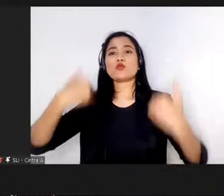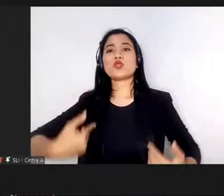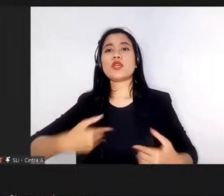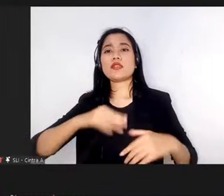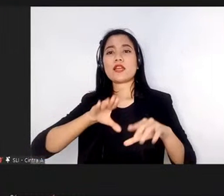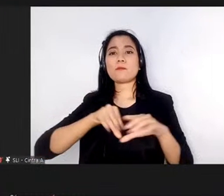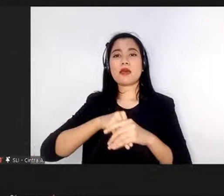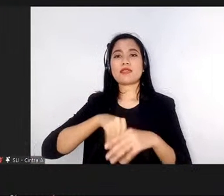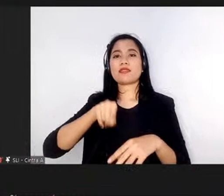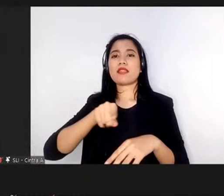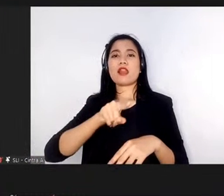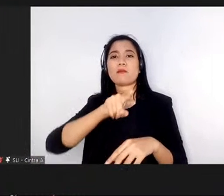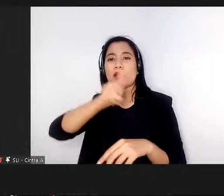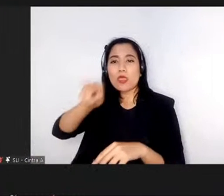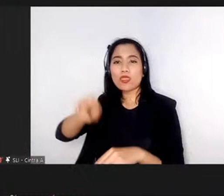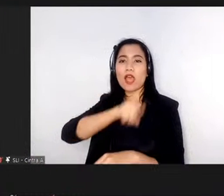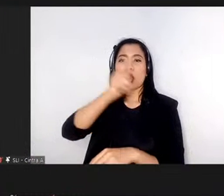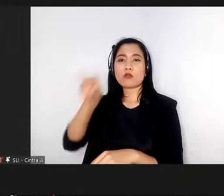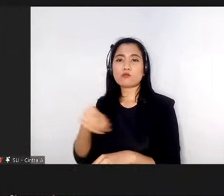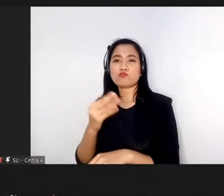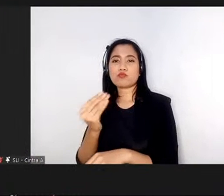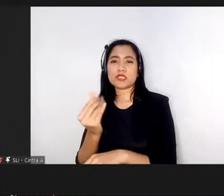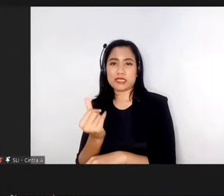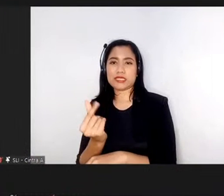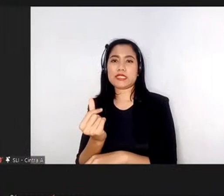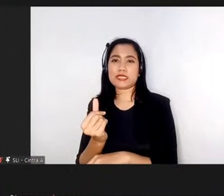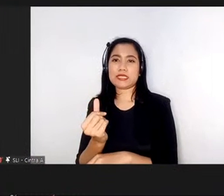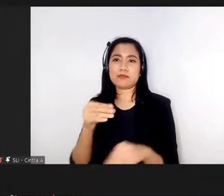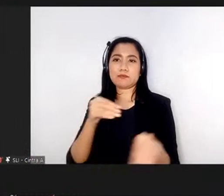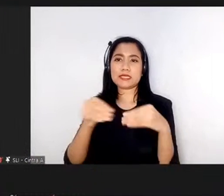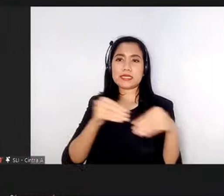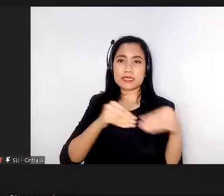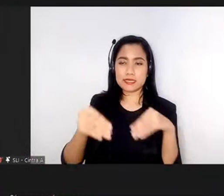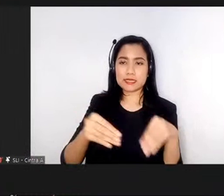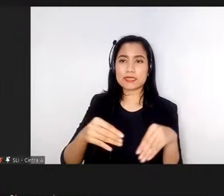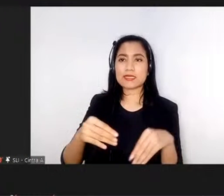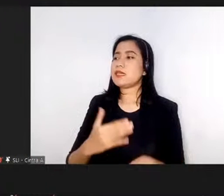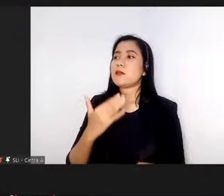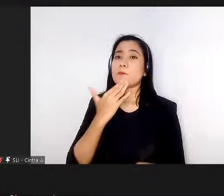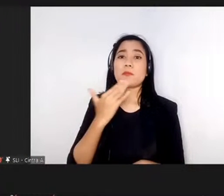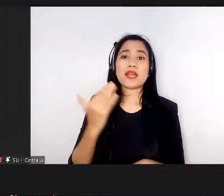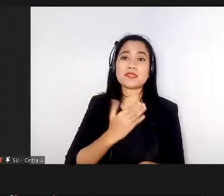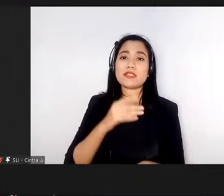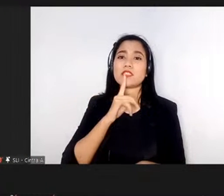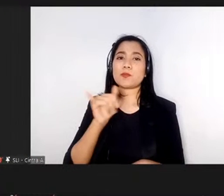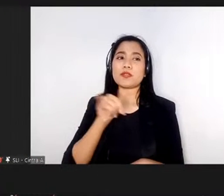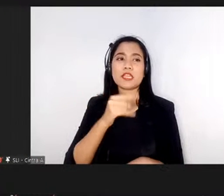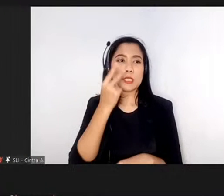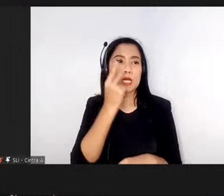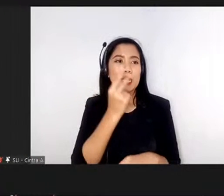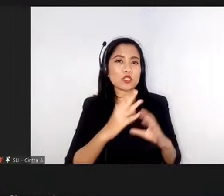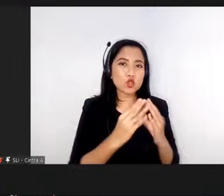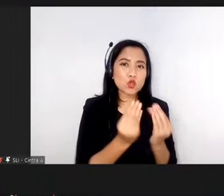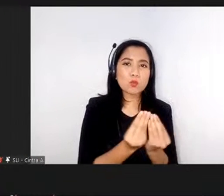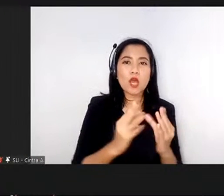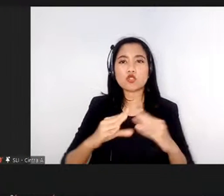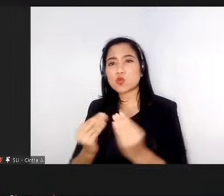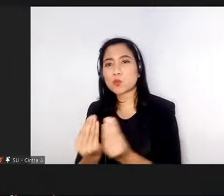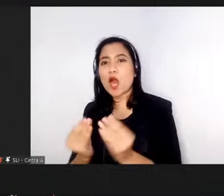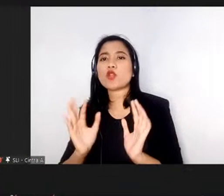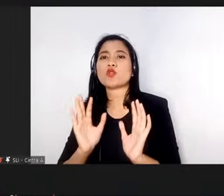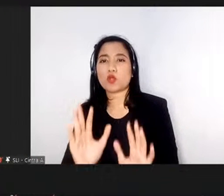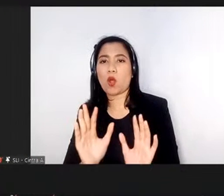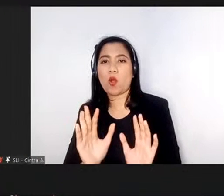konsumen maupun pekerja yang ada di dalam industri seringkiali hanya dilihat sebagai angka sebagai objek yang penting untuk